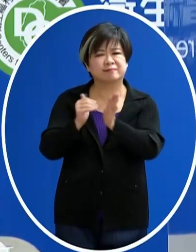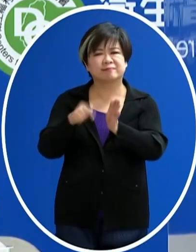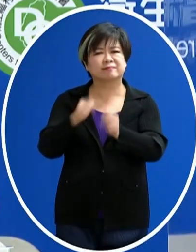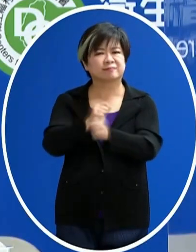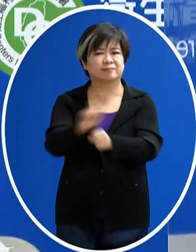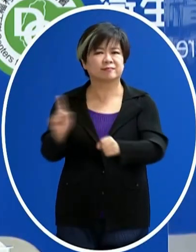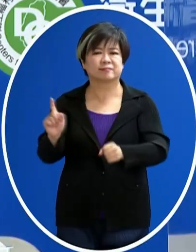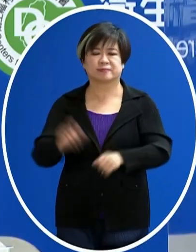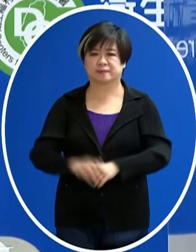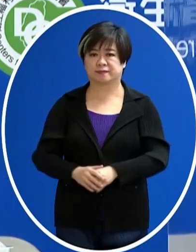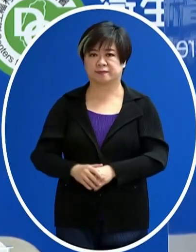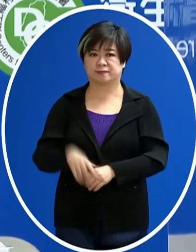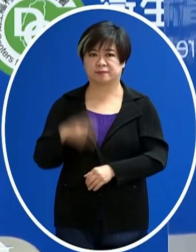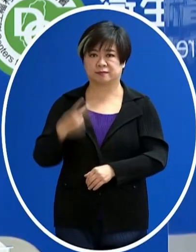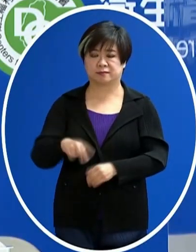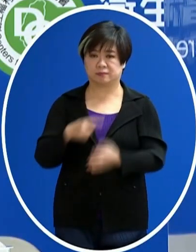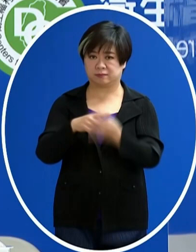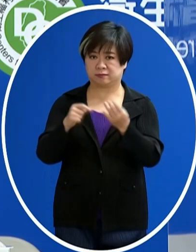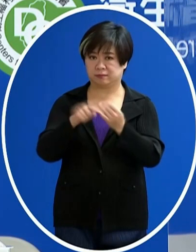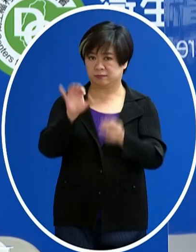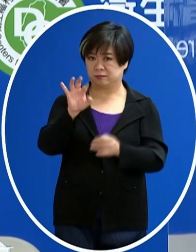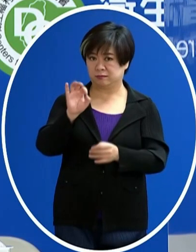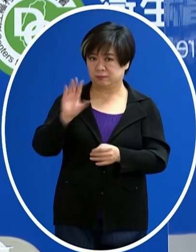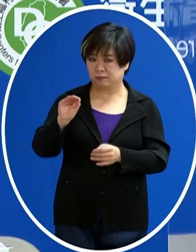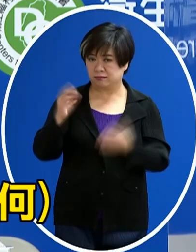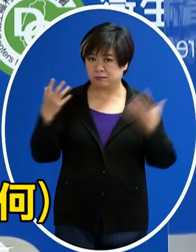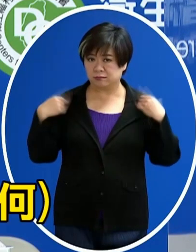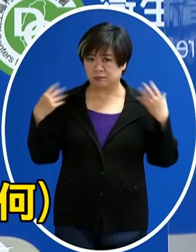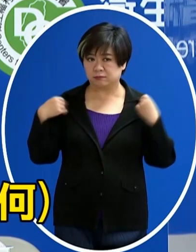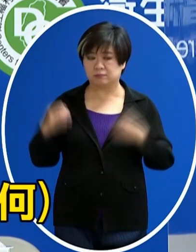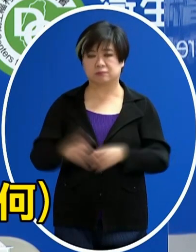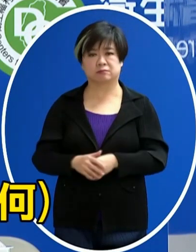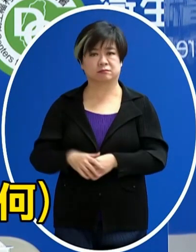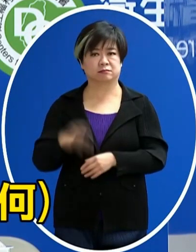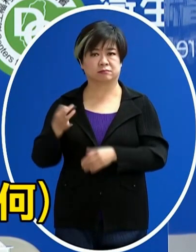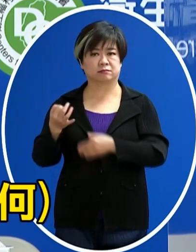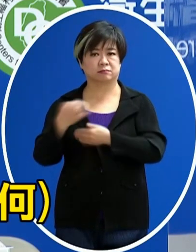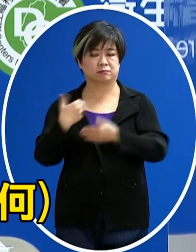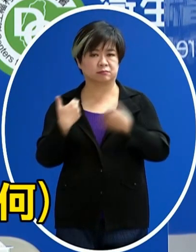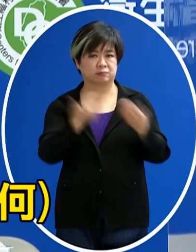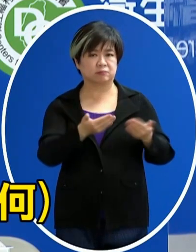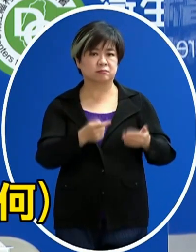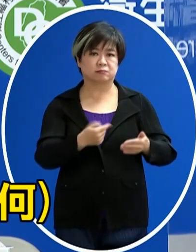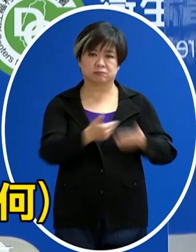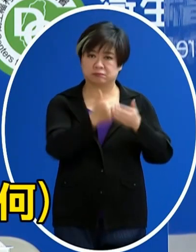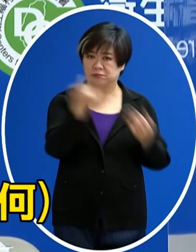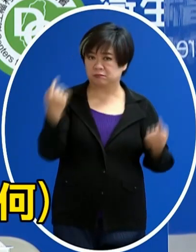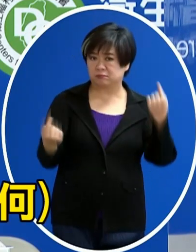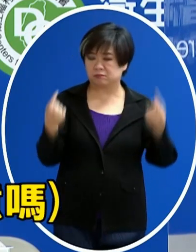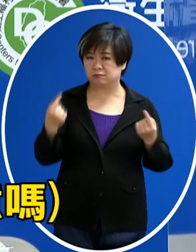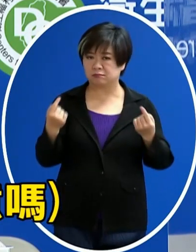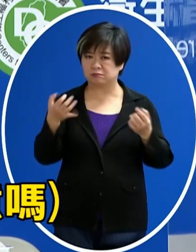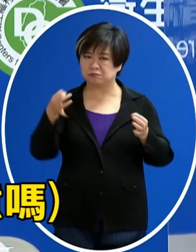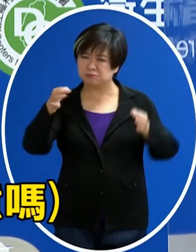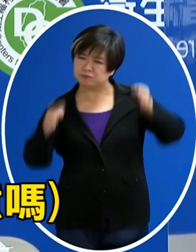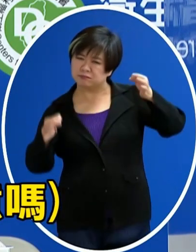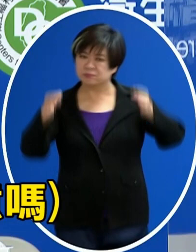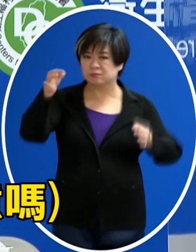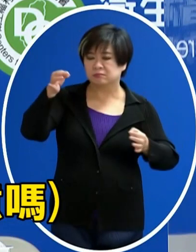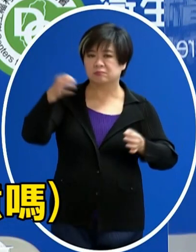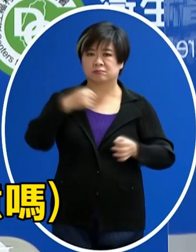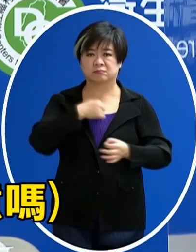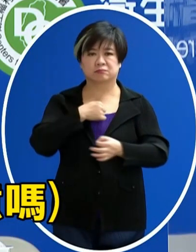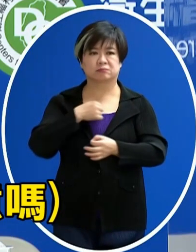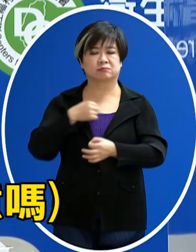来是这个剂量是500万剂吗？价格跟比卖给英国大陆相比是如何？那我们还要需要